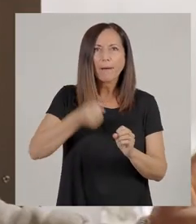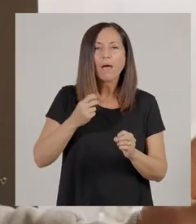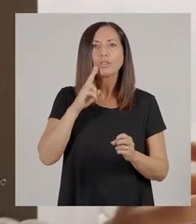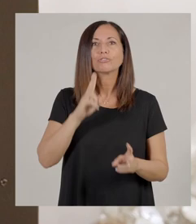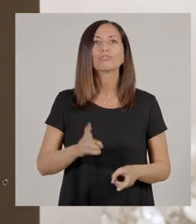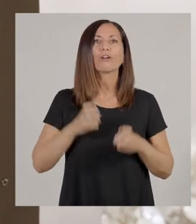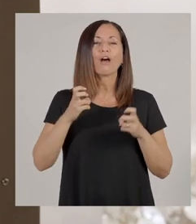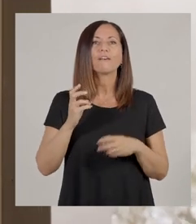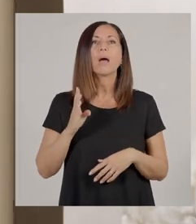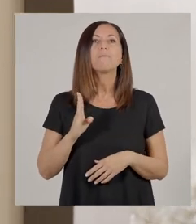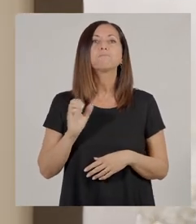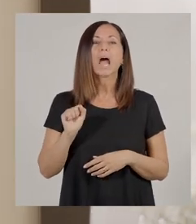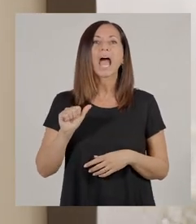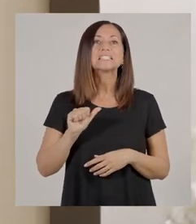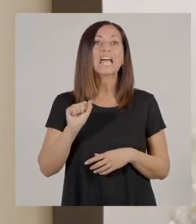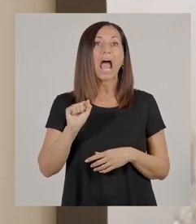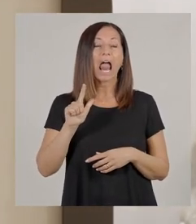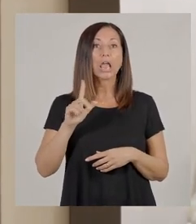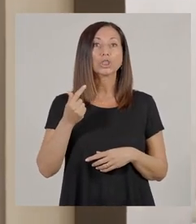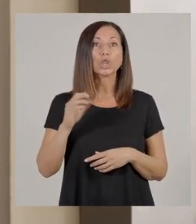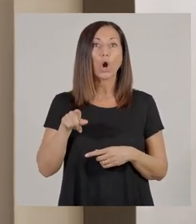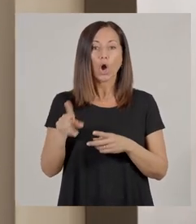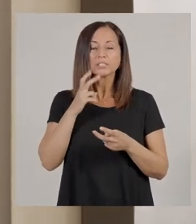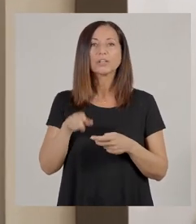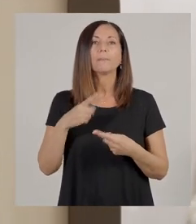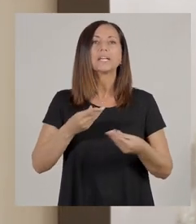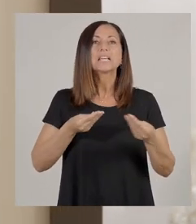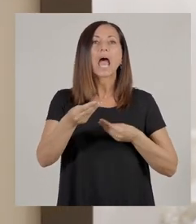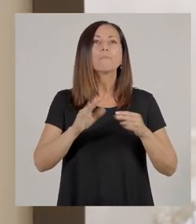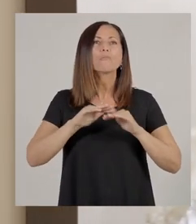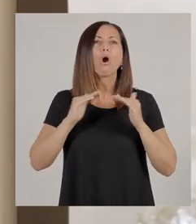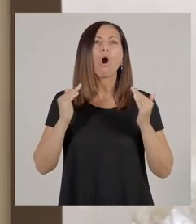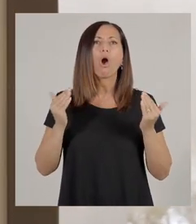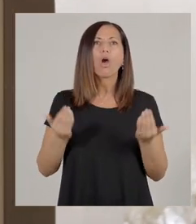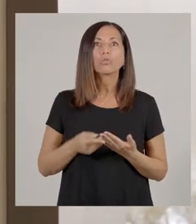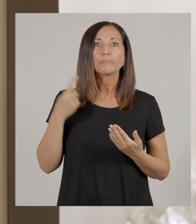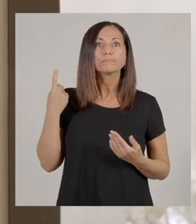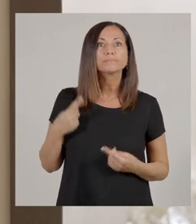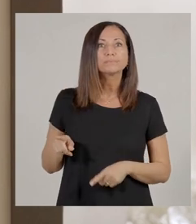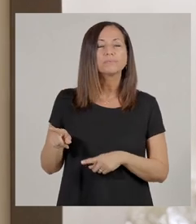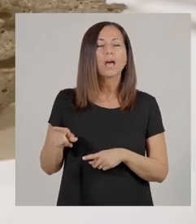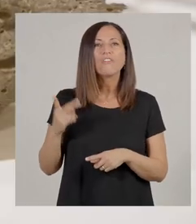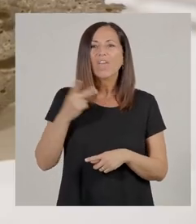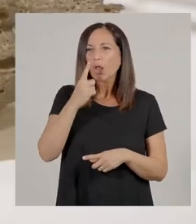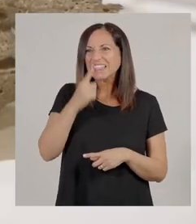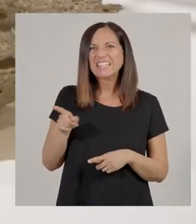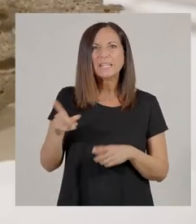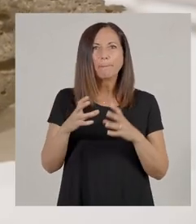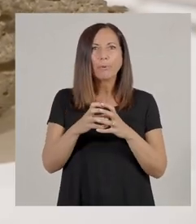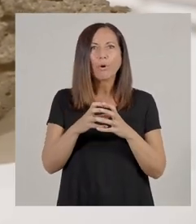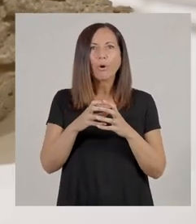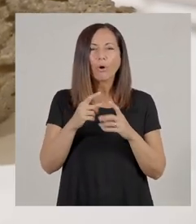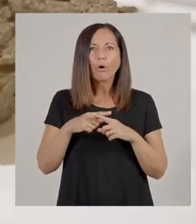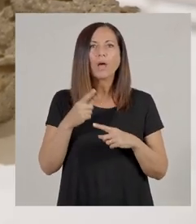trovare queste pallette, utili per lo scambio dei minerali da tutto il mondo, perché questo tipo